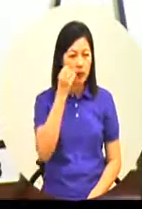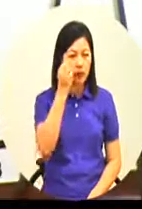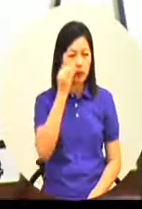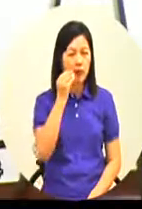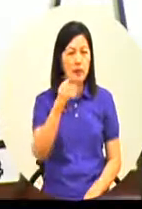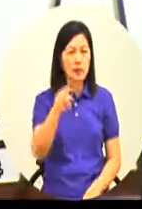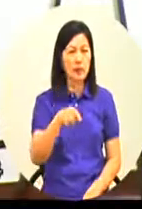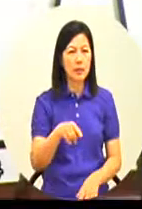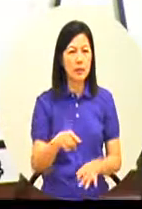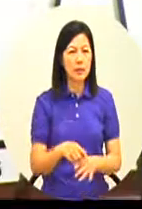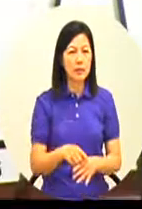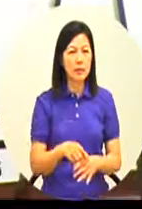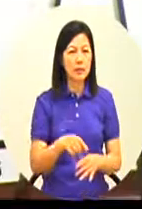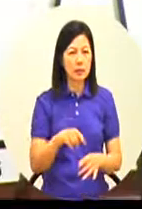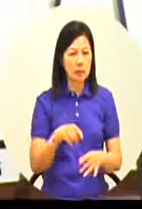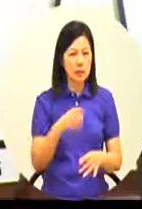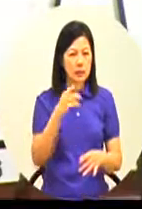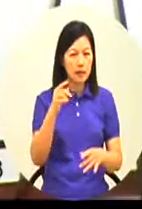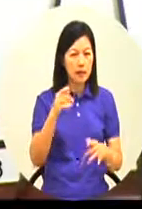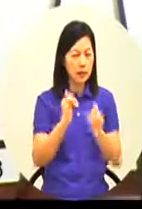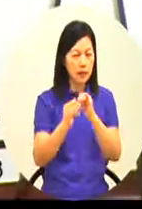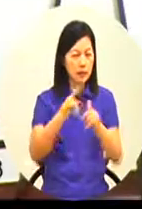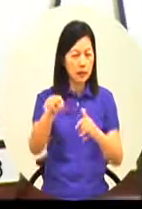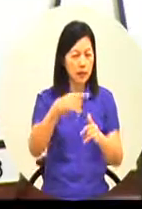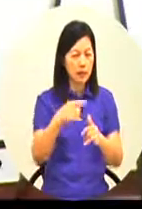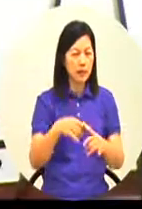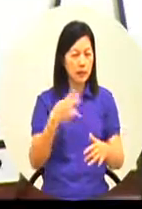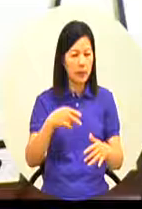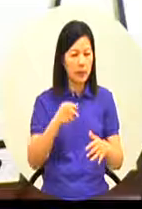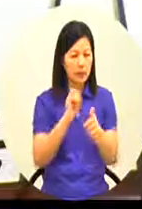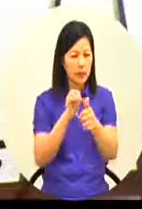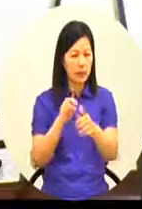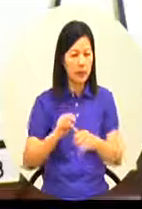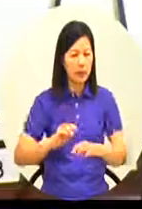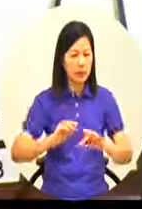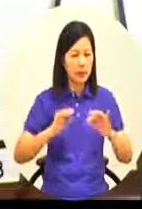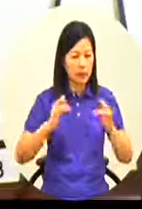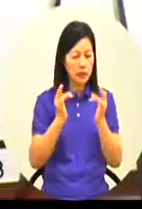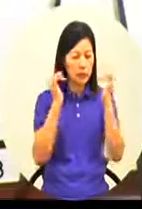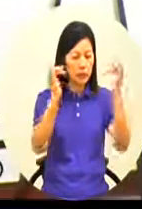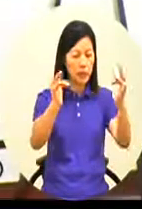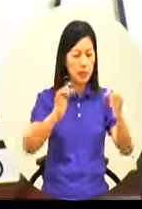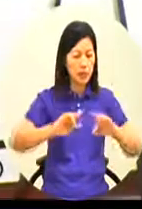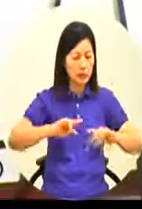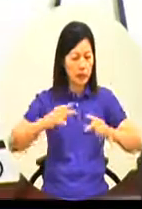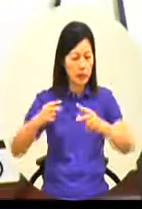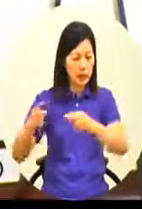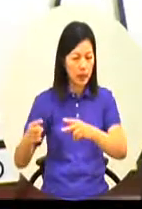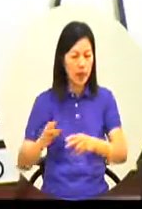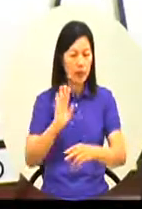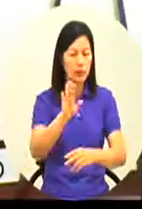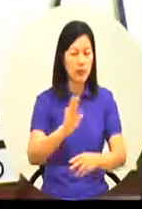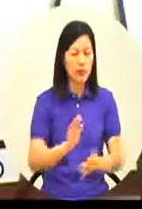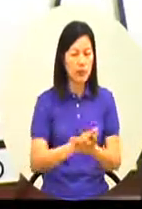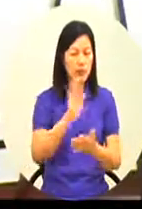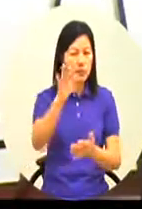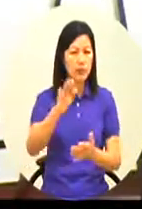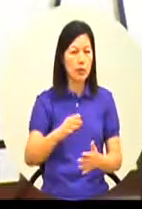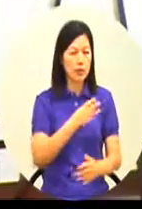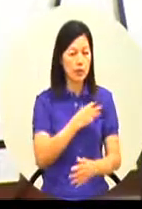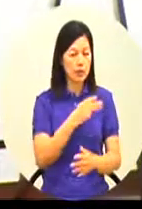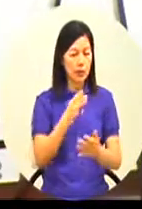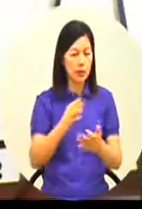明市政府其实在树种方面其实我们不断的在更新，不断的在进步。那稍后我也请赵局长来做一个回